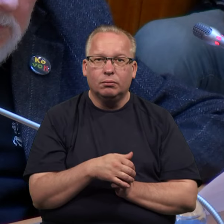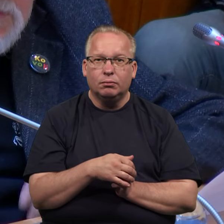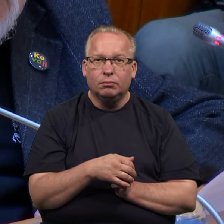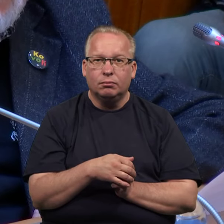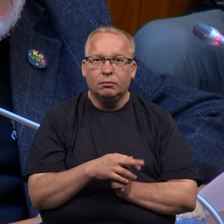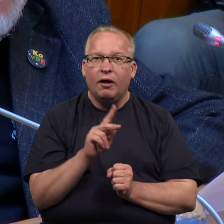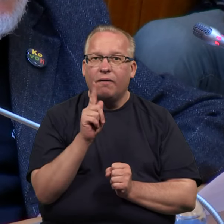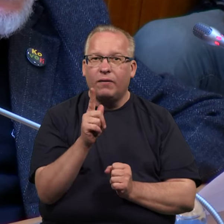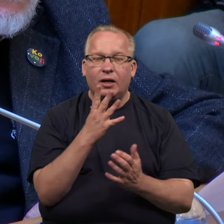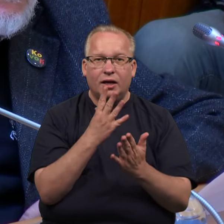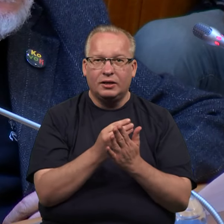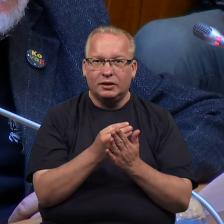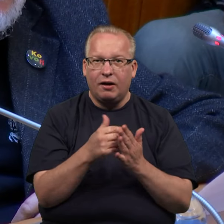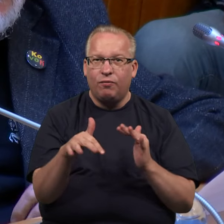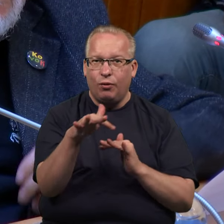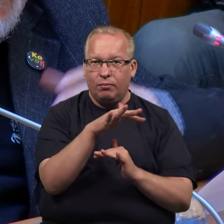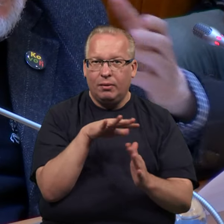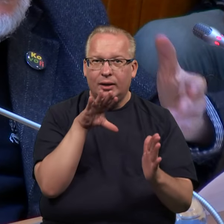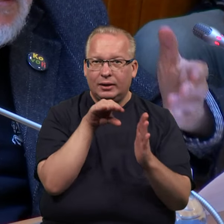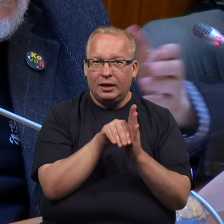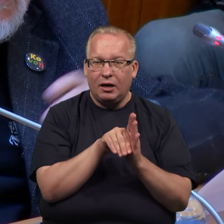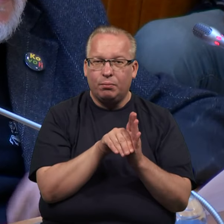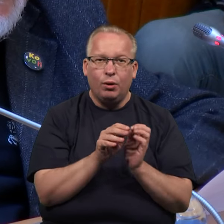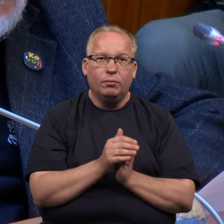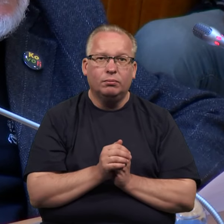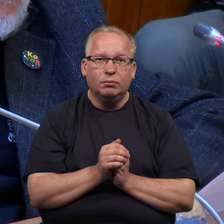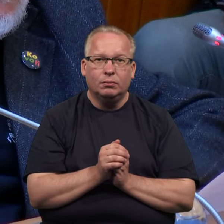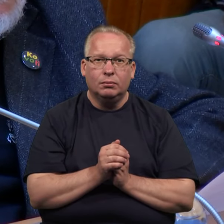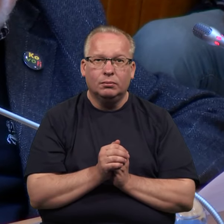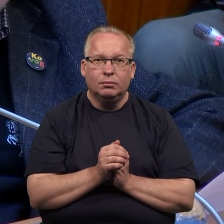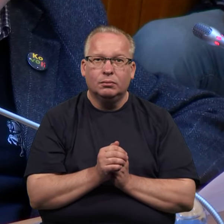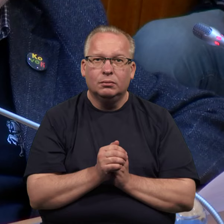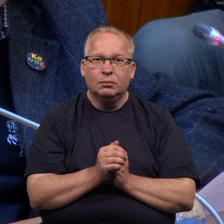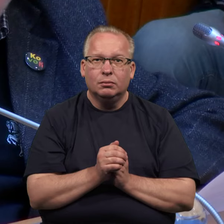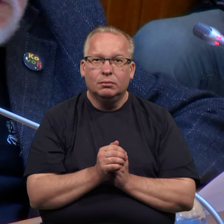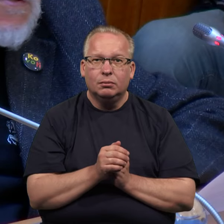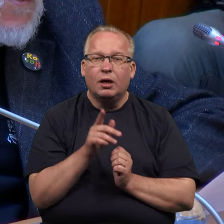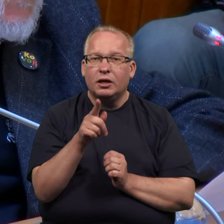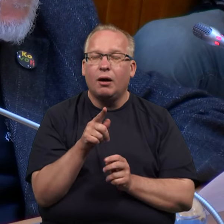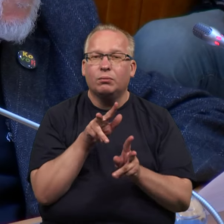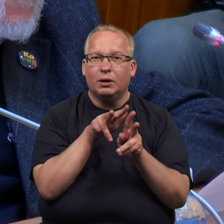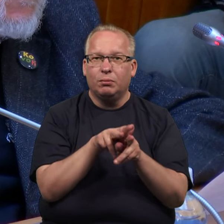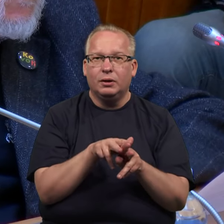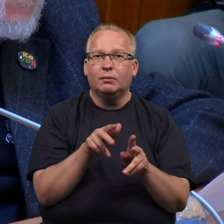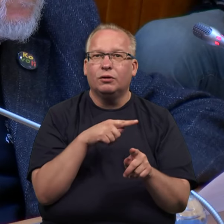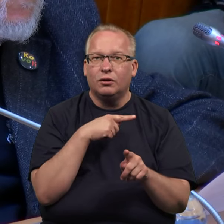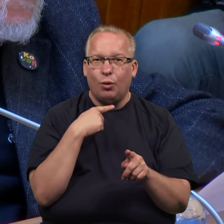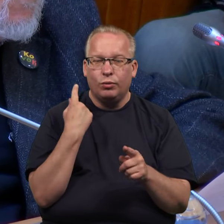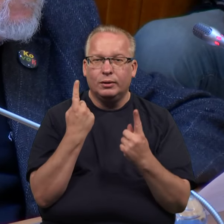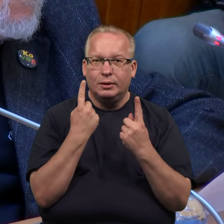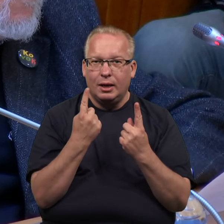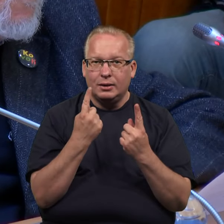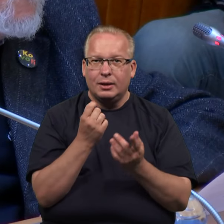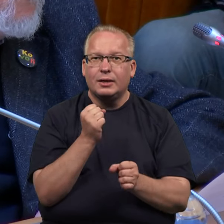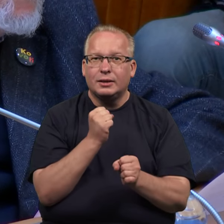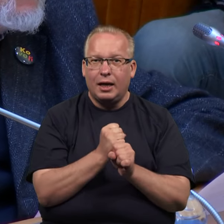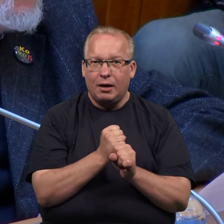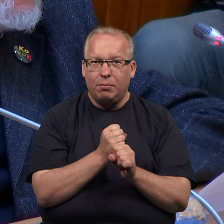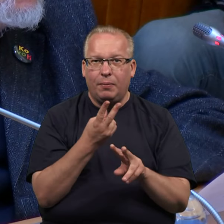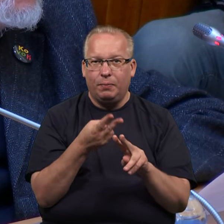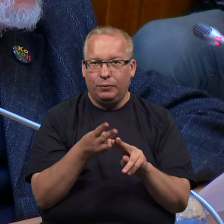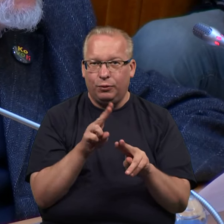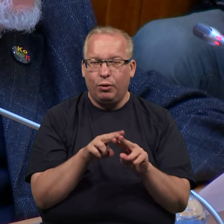vieną iš savo tarpo ir uždėti jam tik tai daug didesnės pareigas. Tai tuo